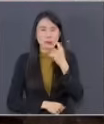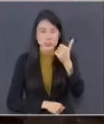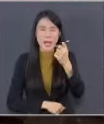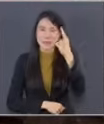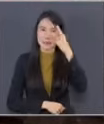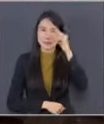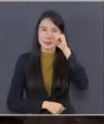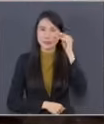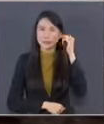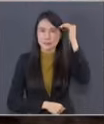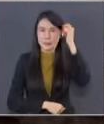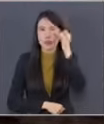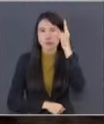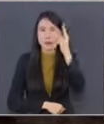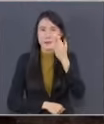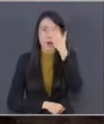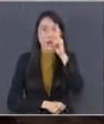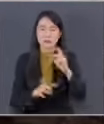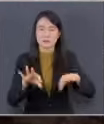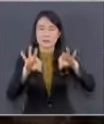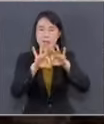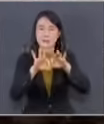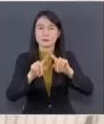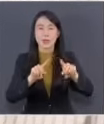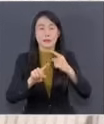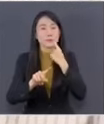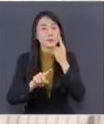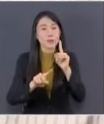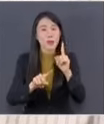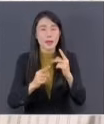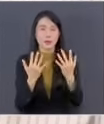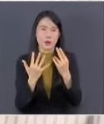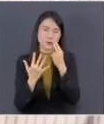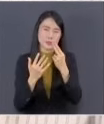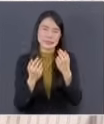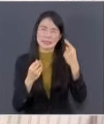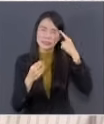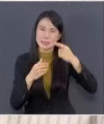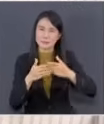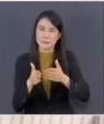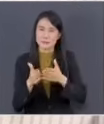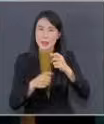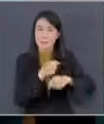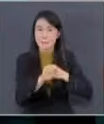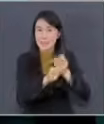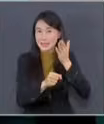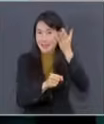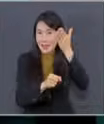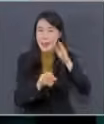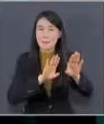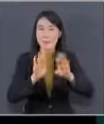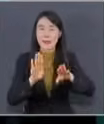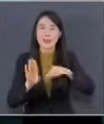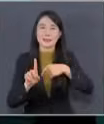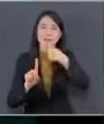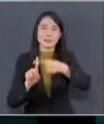ายกก็คงน่าจะเข้าใจเรื่องนี้เพราะว่ามันเป็นความจำเป็นแต่ก็ยืนยันเลยว่าเอาเป็นว่าไม่เกินไตรมาส1ปีหน้าพูดง่ายๆก็คือไม่เกิน